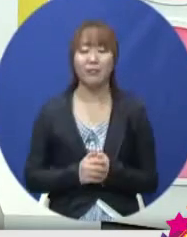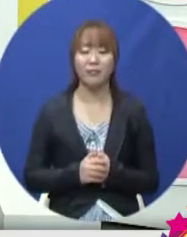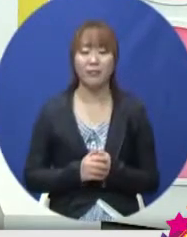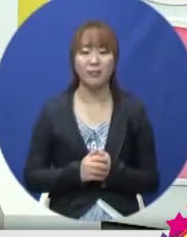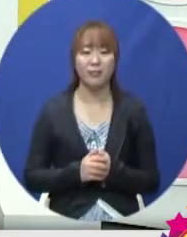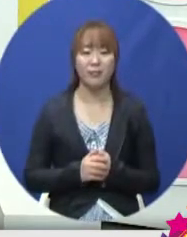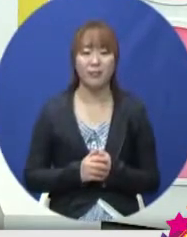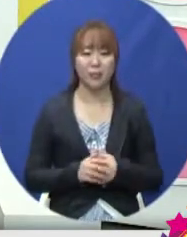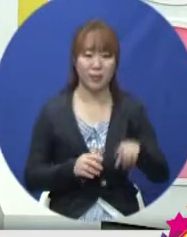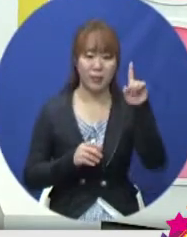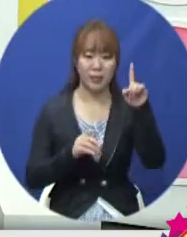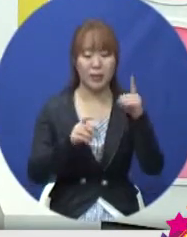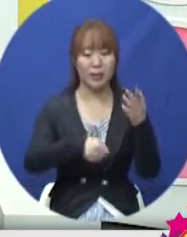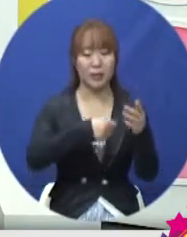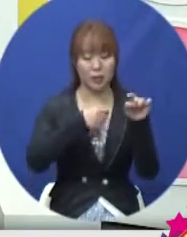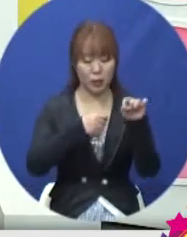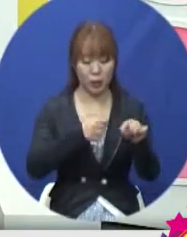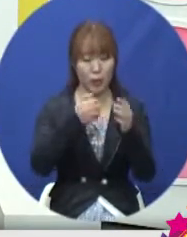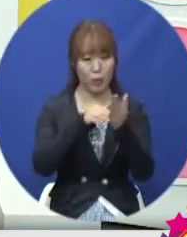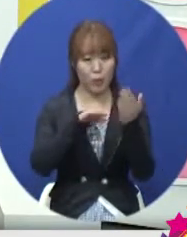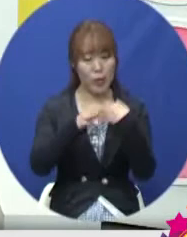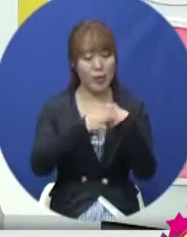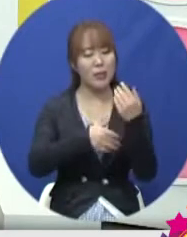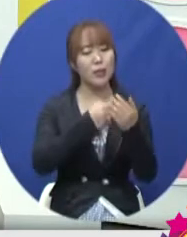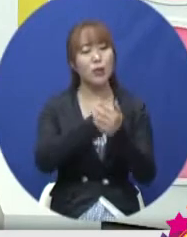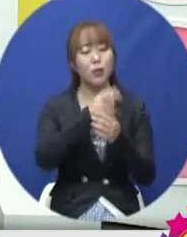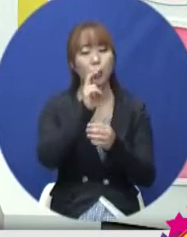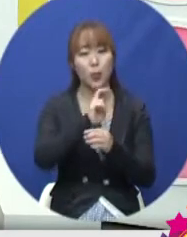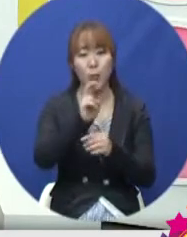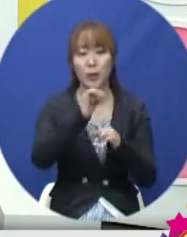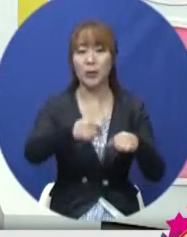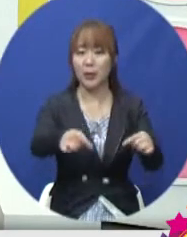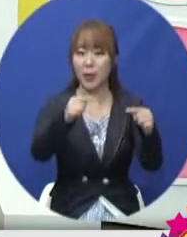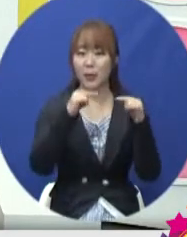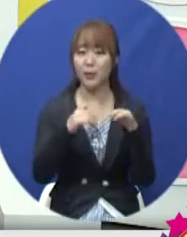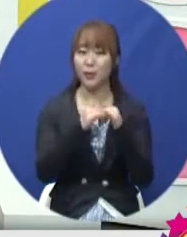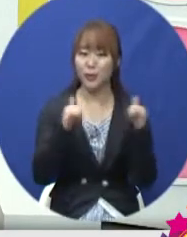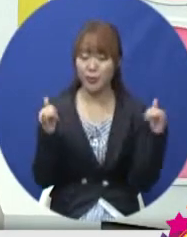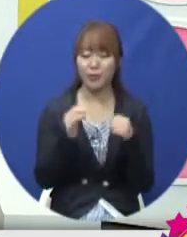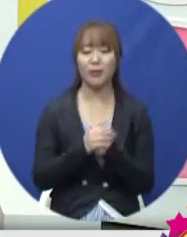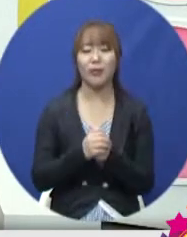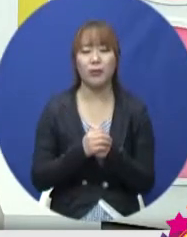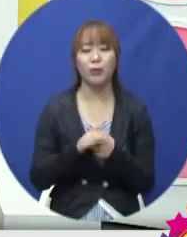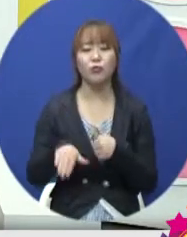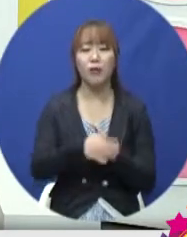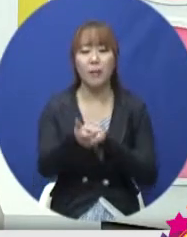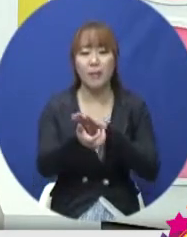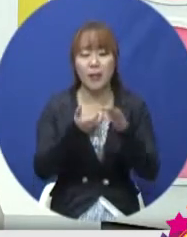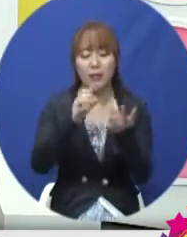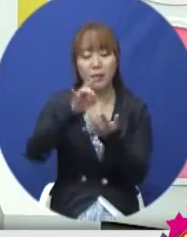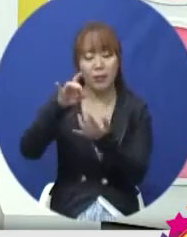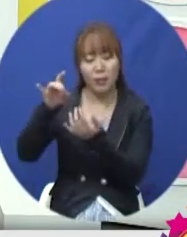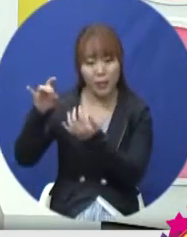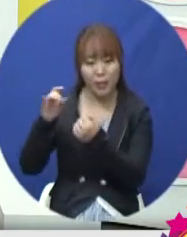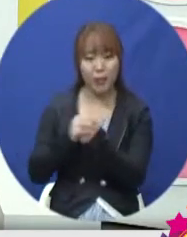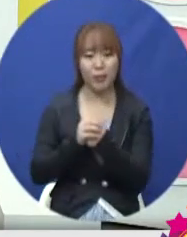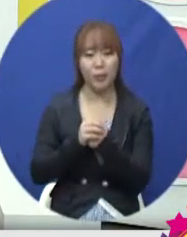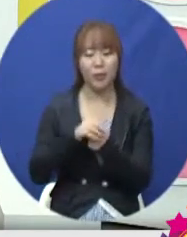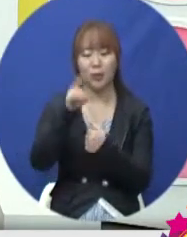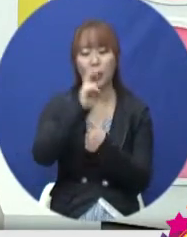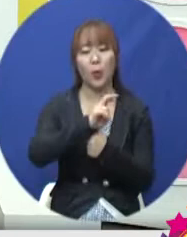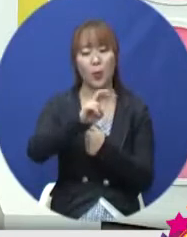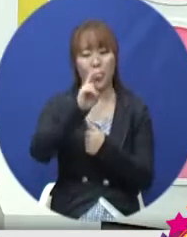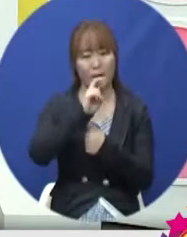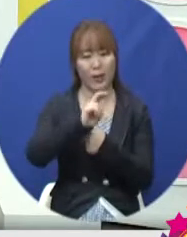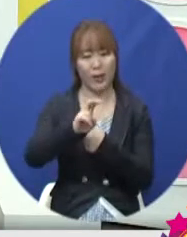있습니다. 네. 1번을 누르신 후에 지정곡 노래 부르기에 참여하시는 분들은요. 네. 저희가 미리 선곡해놓은